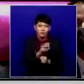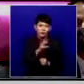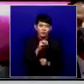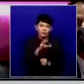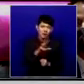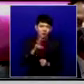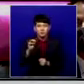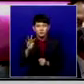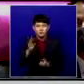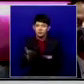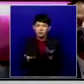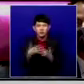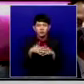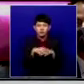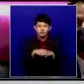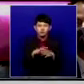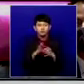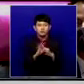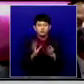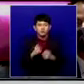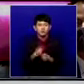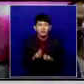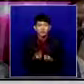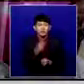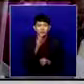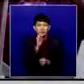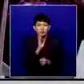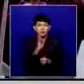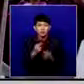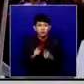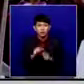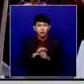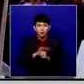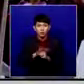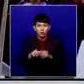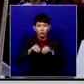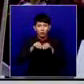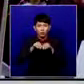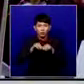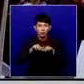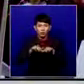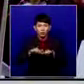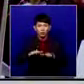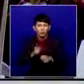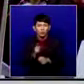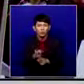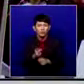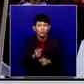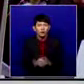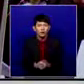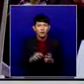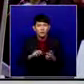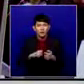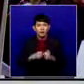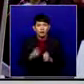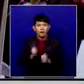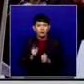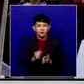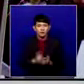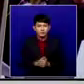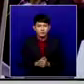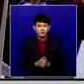ดถึงรายละเอียดมันเยอะแต่หากโควิดยังอยู่ยาวมันจะทำให้สภ